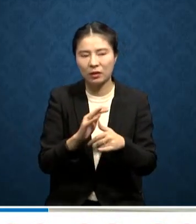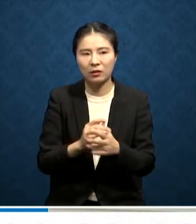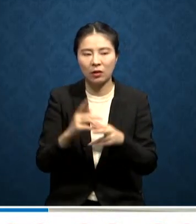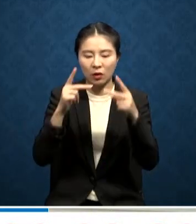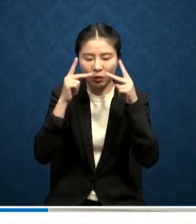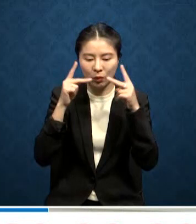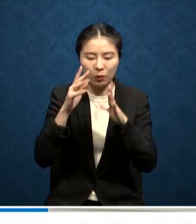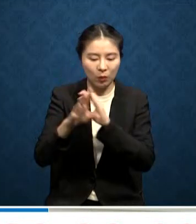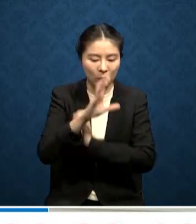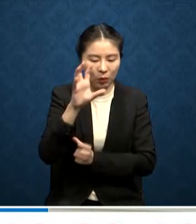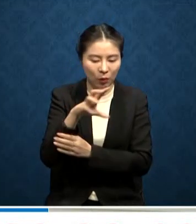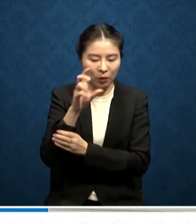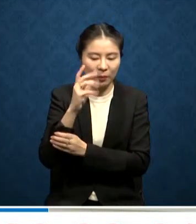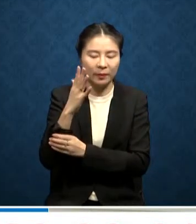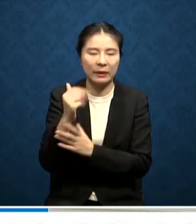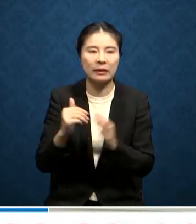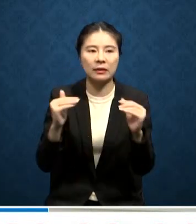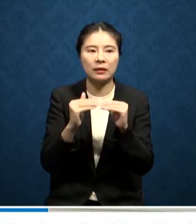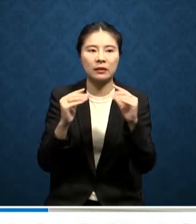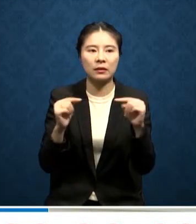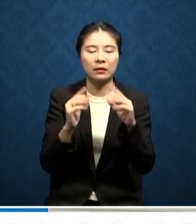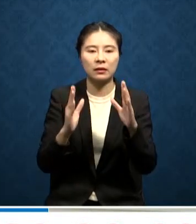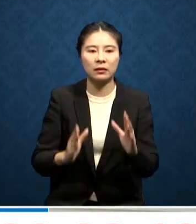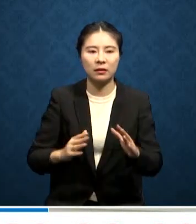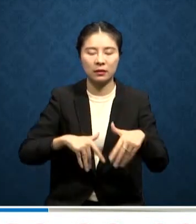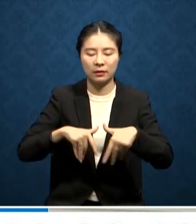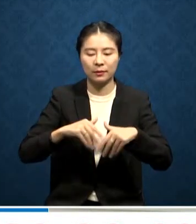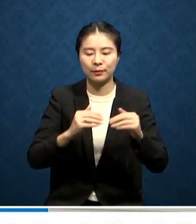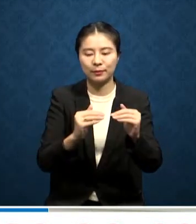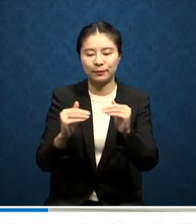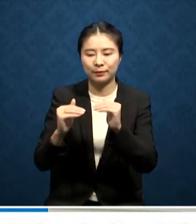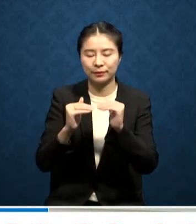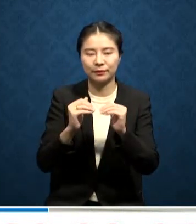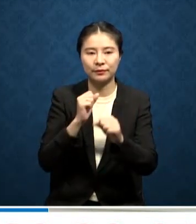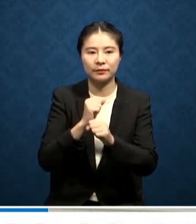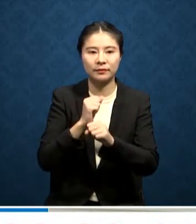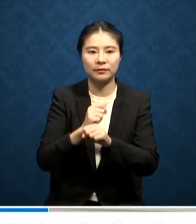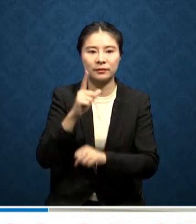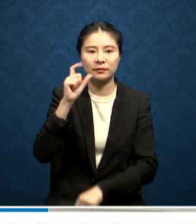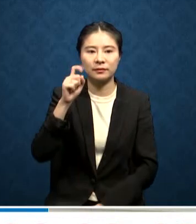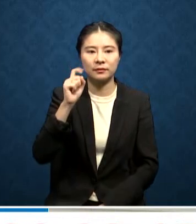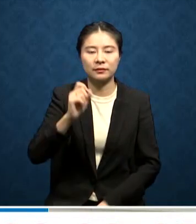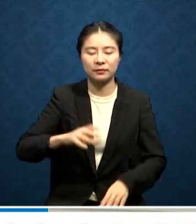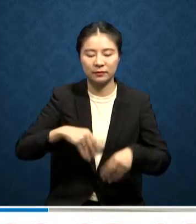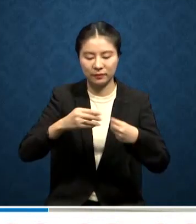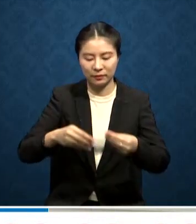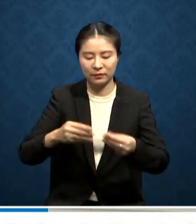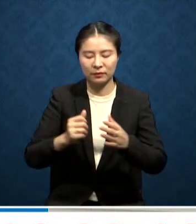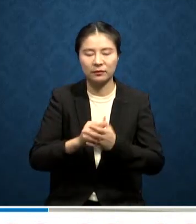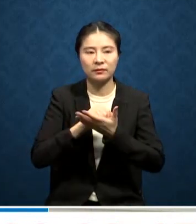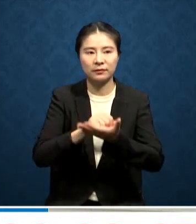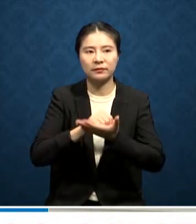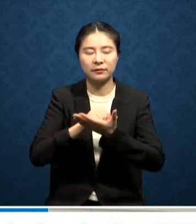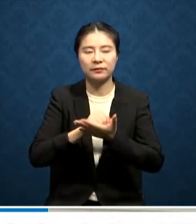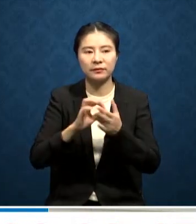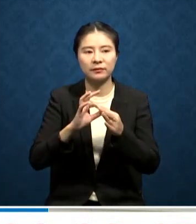การส่งเสริมสิทธิและเสรีภาพของประชาชนนอกจากนี้เรายังได้พยายามเร่งรัดการให้บริการด้านการออก